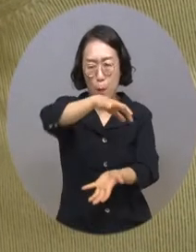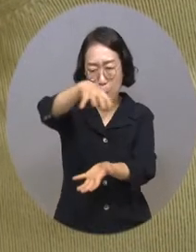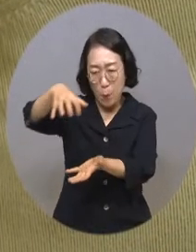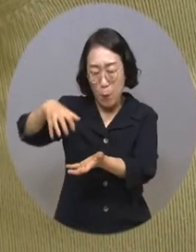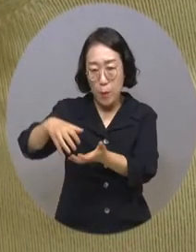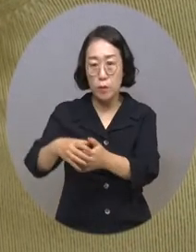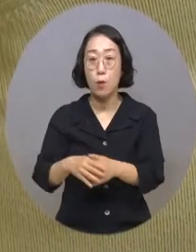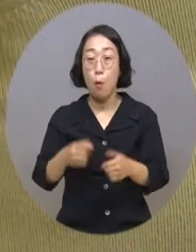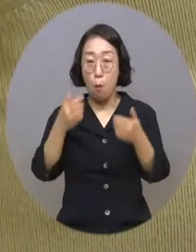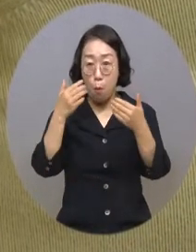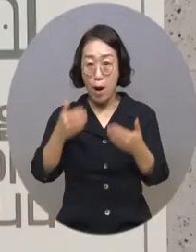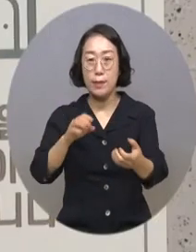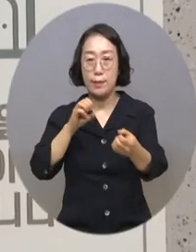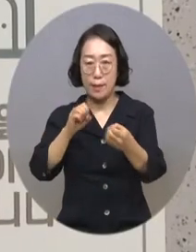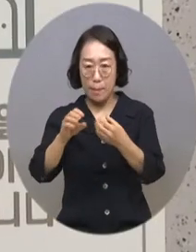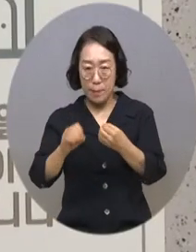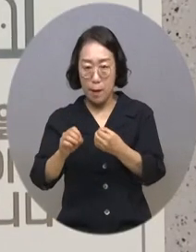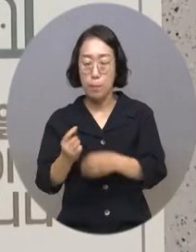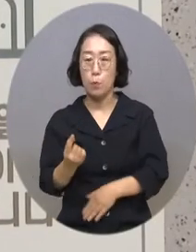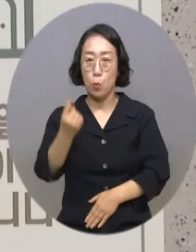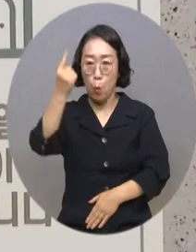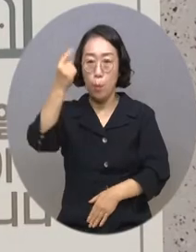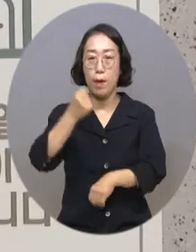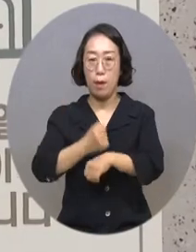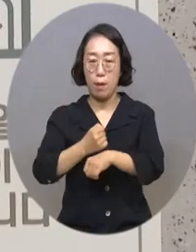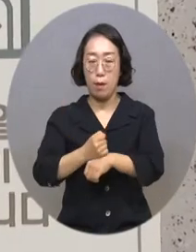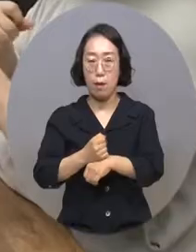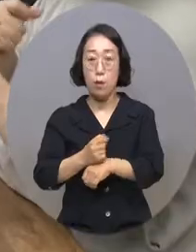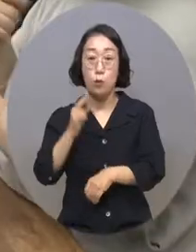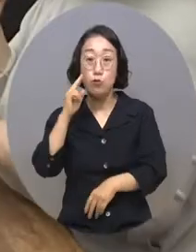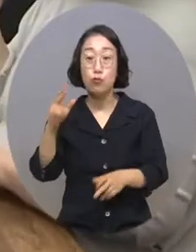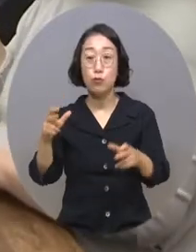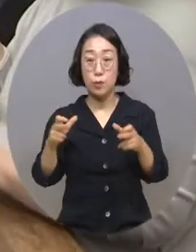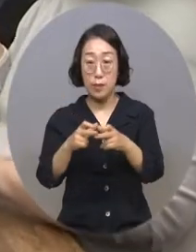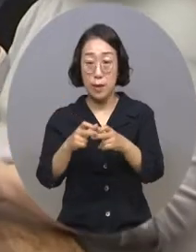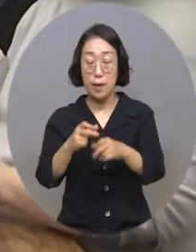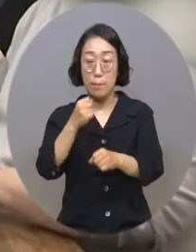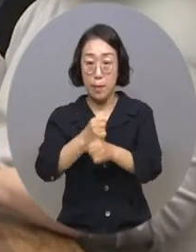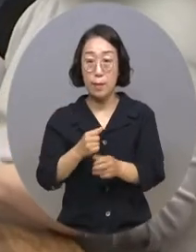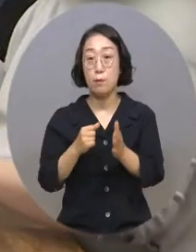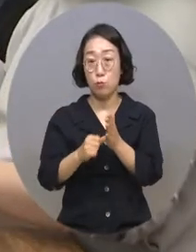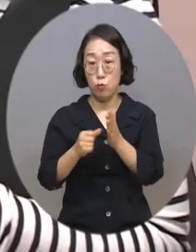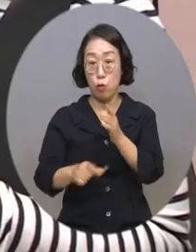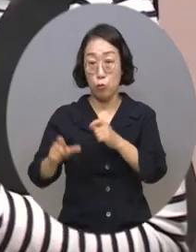정확도를 재고시킬 계획입니다. 조사 결과는 중증장애인 생산품 우선 구매